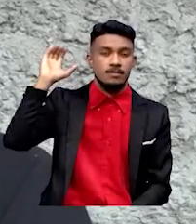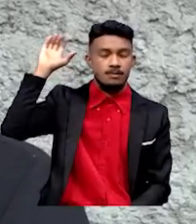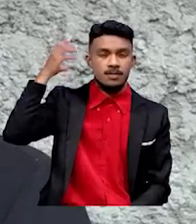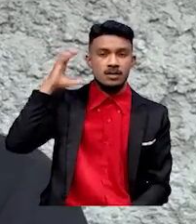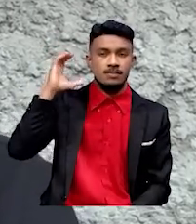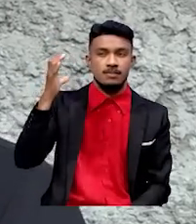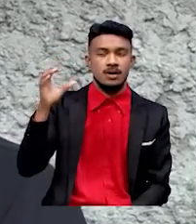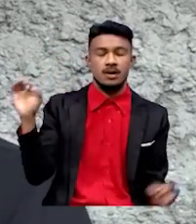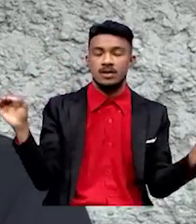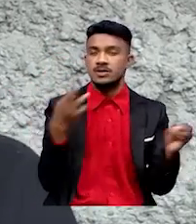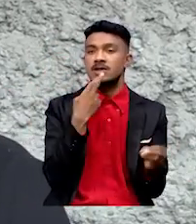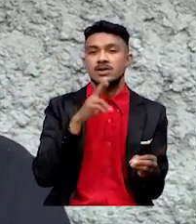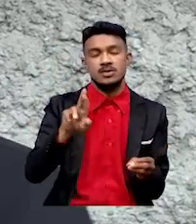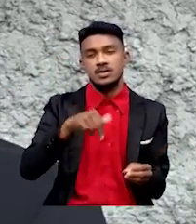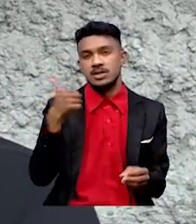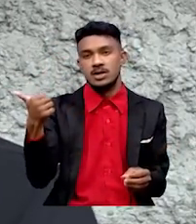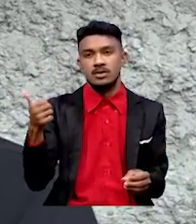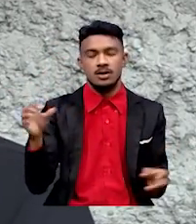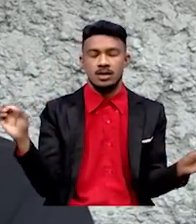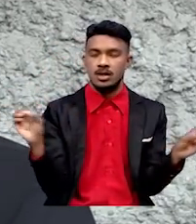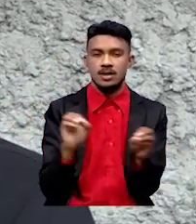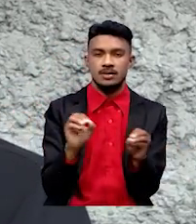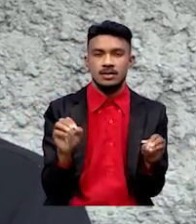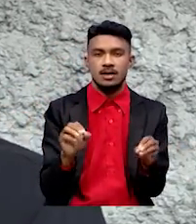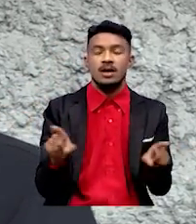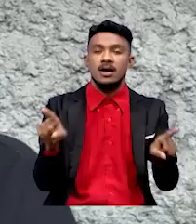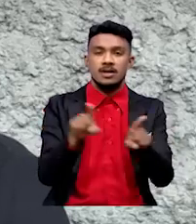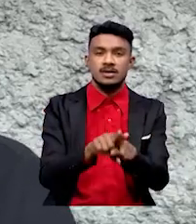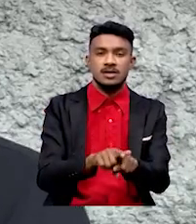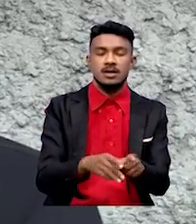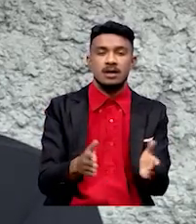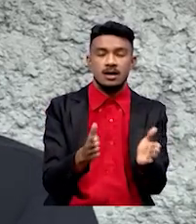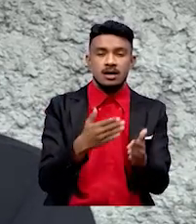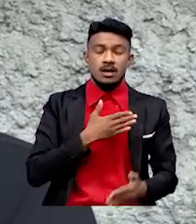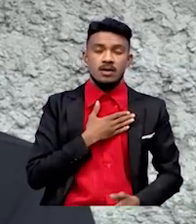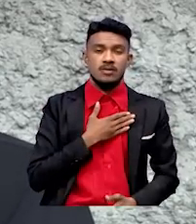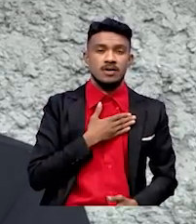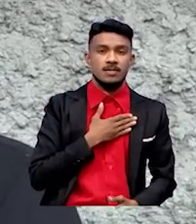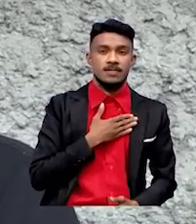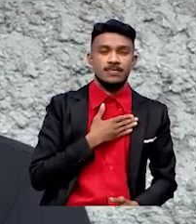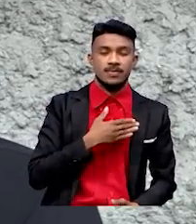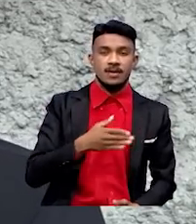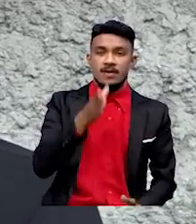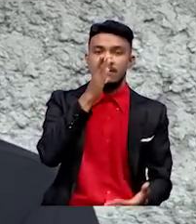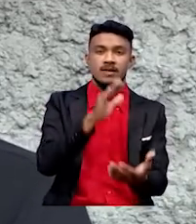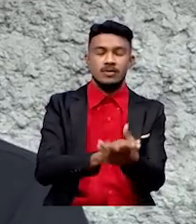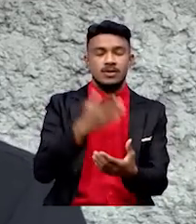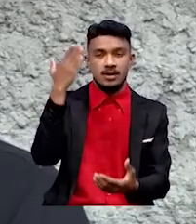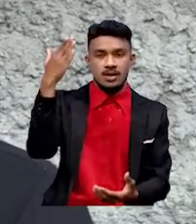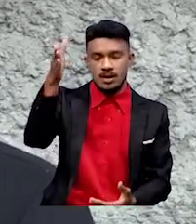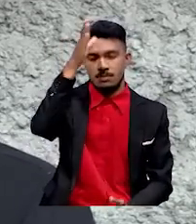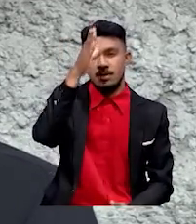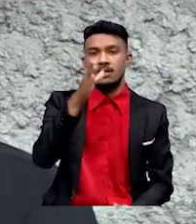Laos razão anes ne. Au no ma leh. Ini alun ban, alun berkon ya. Ini yang aman. Ini mah